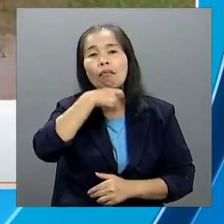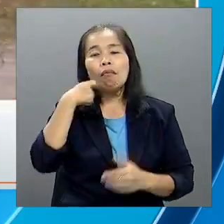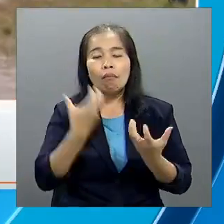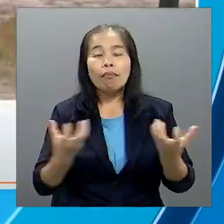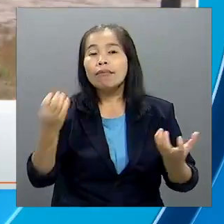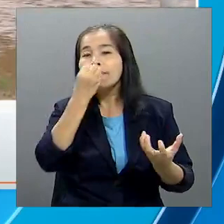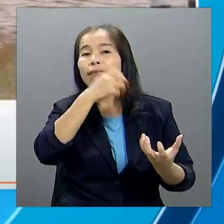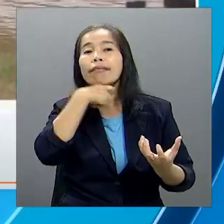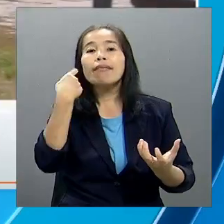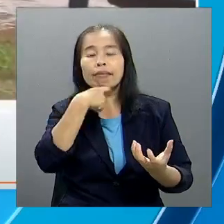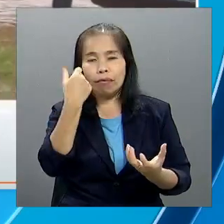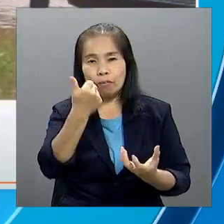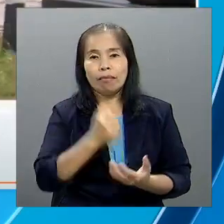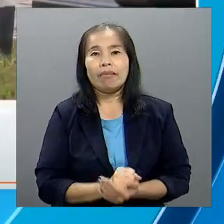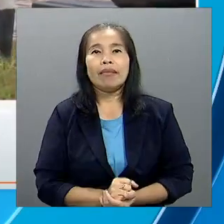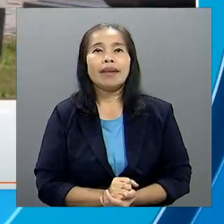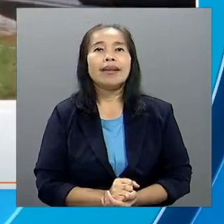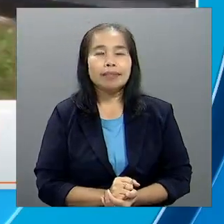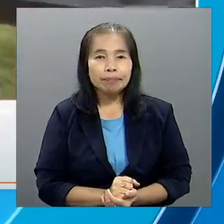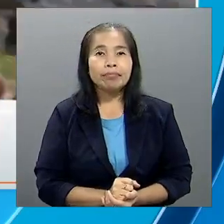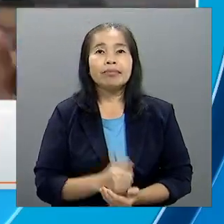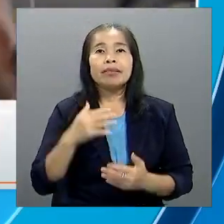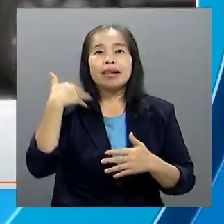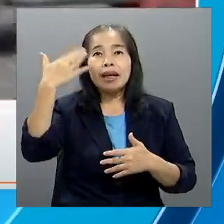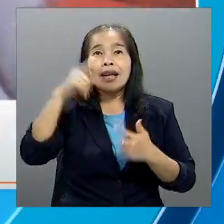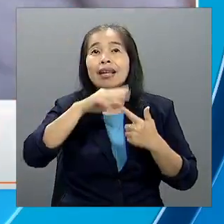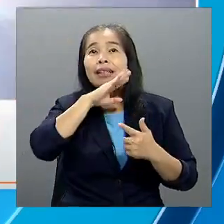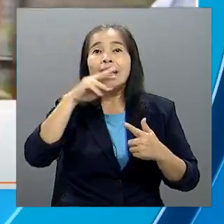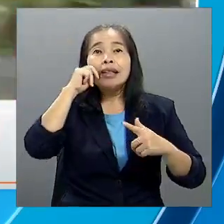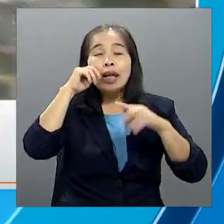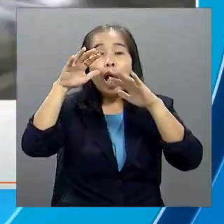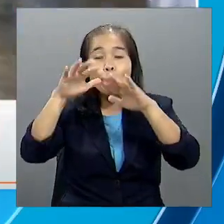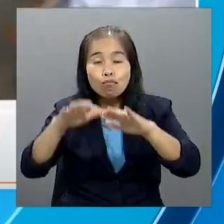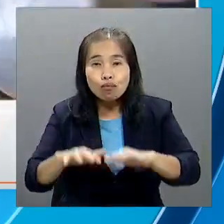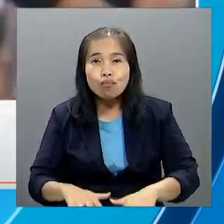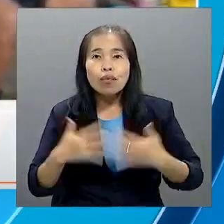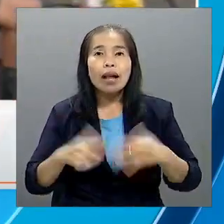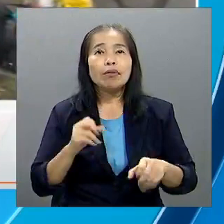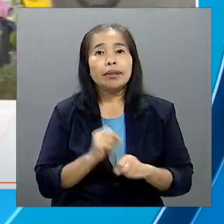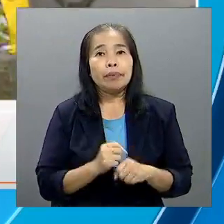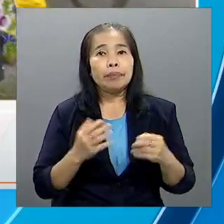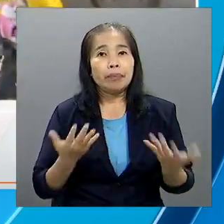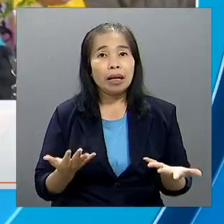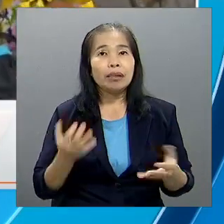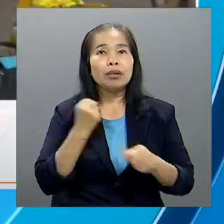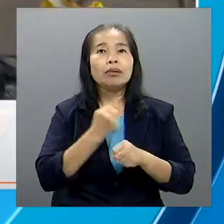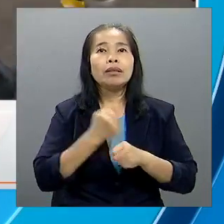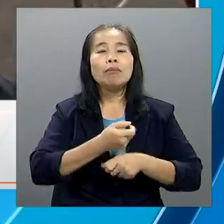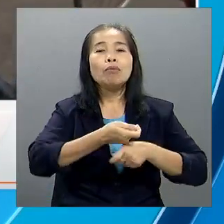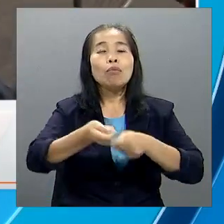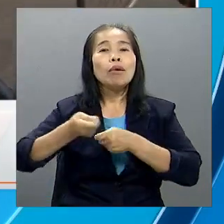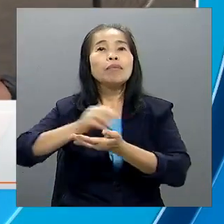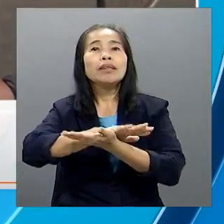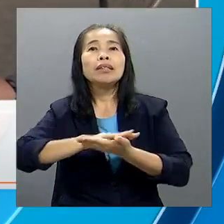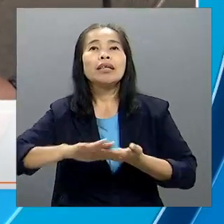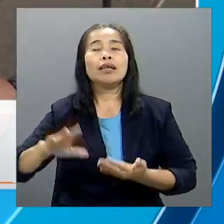ที่เรื่องของหลังจากที่น้ำลดแล้วสิ่งที่ต้องทำแล้วก็ต้องถือว่าเป็นงานหนักก็คือเรื่องของการทำความสะอาดทีนี้เนี่ยจะยังไงดีฮะเพ